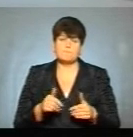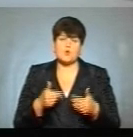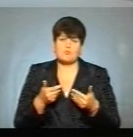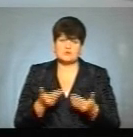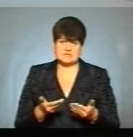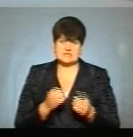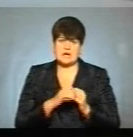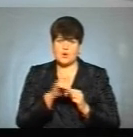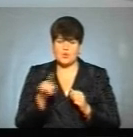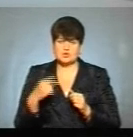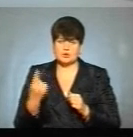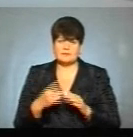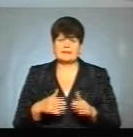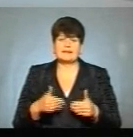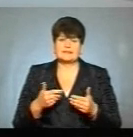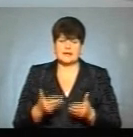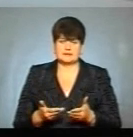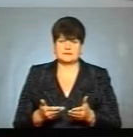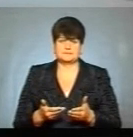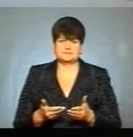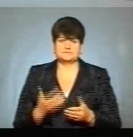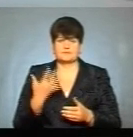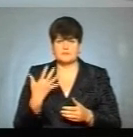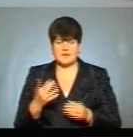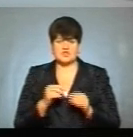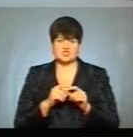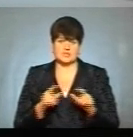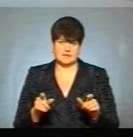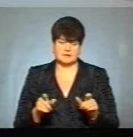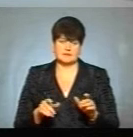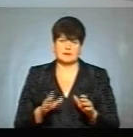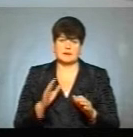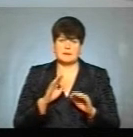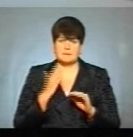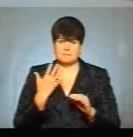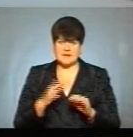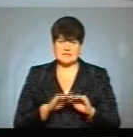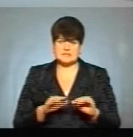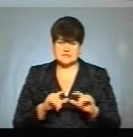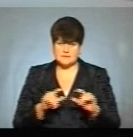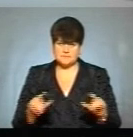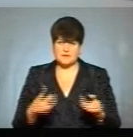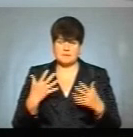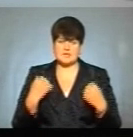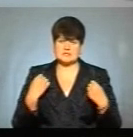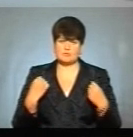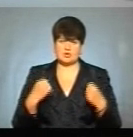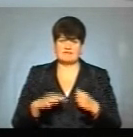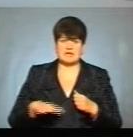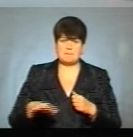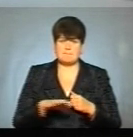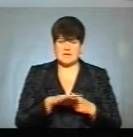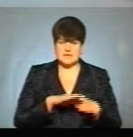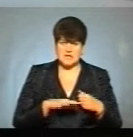пропозиції для кожної області надати 5 шкіл, 5 дошкільних садків, 5 спортивних